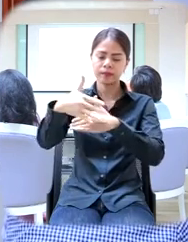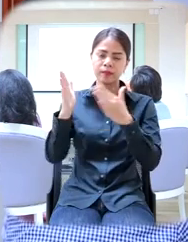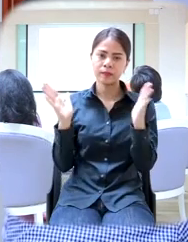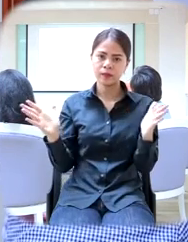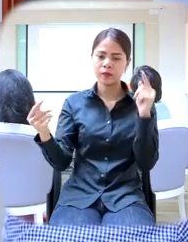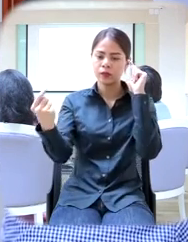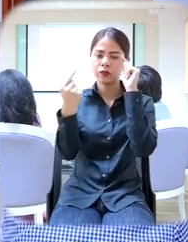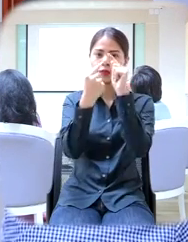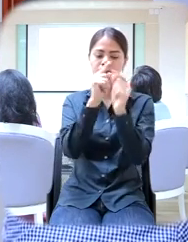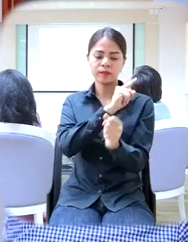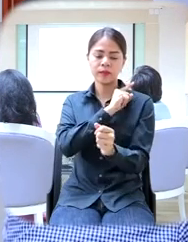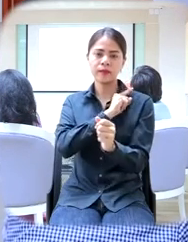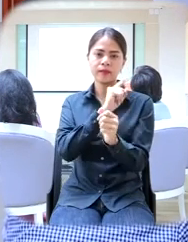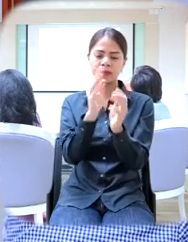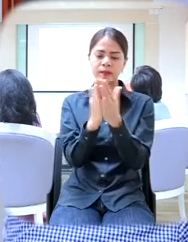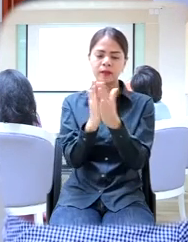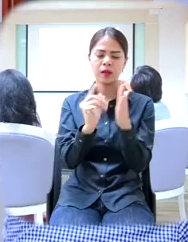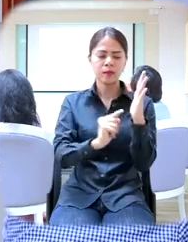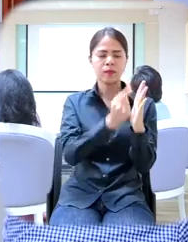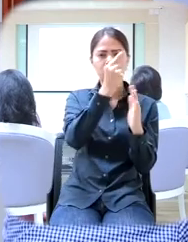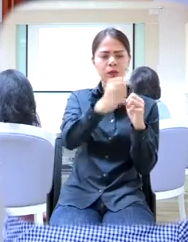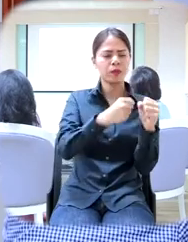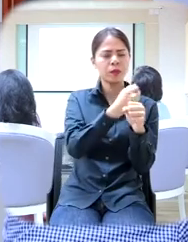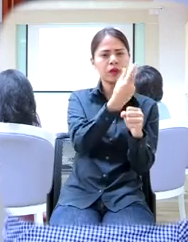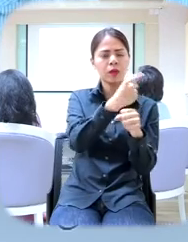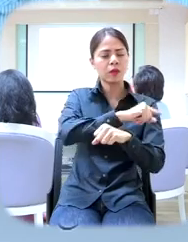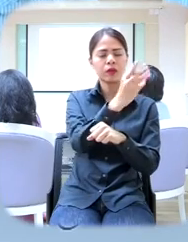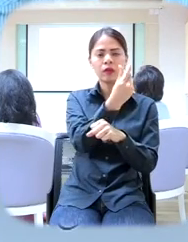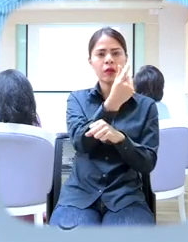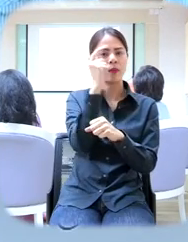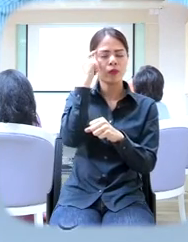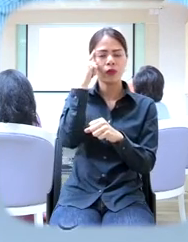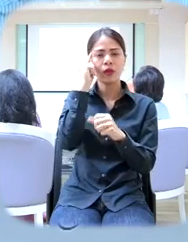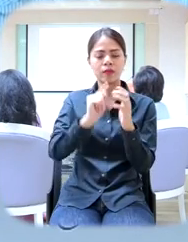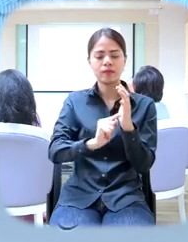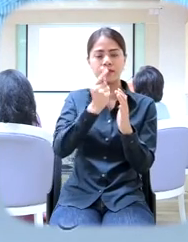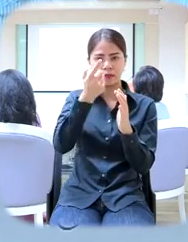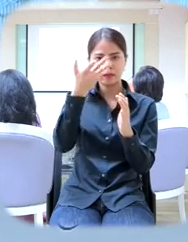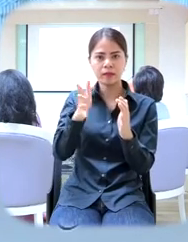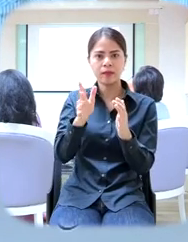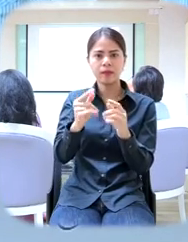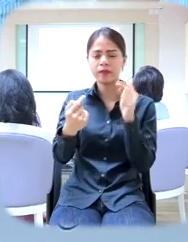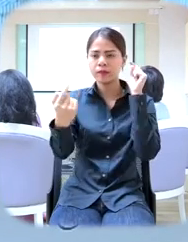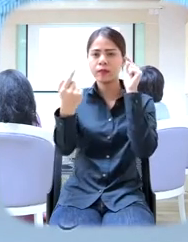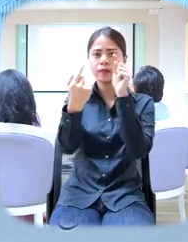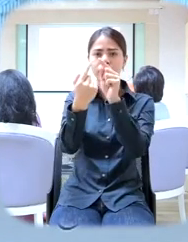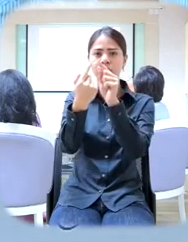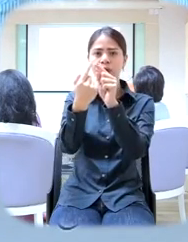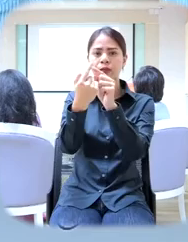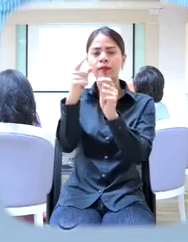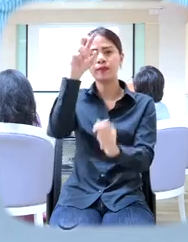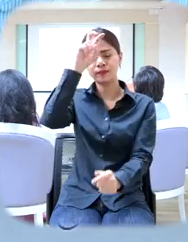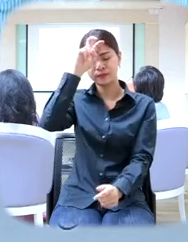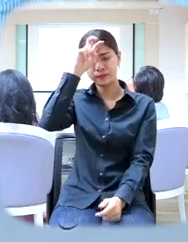างบรรณารักษ์ศาสตร์เนี่ยเริ่มต้นที่เมื่อไหร่กันแน่แต่ว่างานห้องสมุดนี้ก็เริ่มมาแล้วอย่างเช่นนะครับที่อเล็กซานเดรียที่ในอียิปต์ประเท